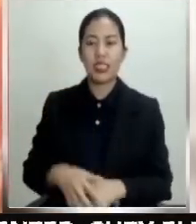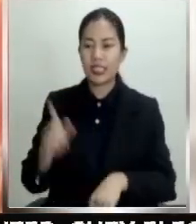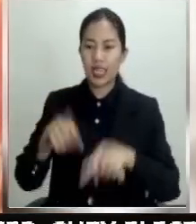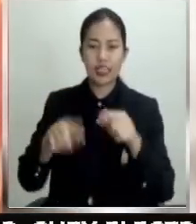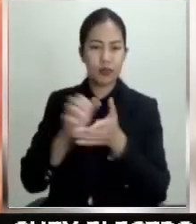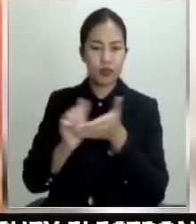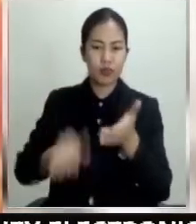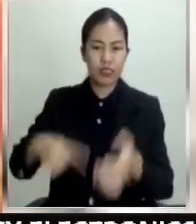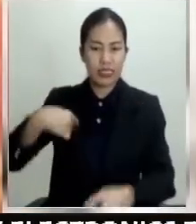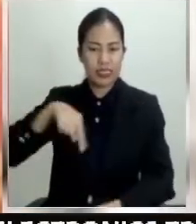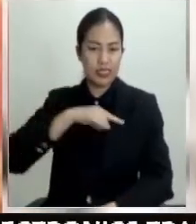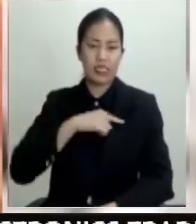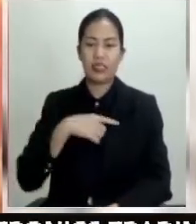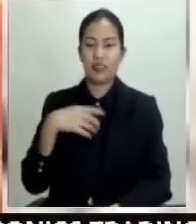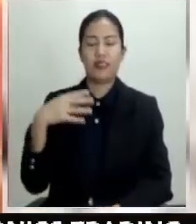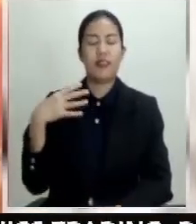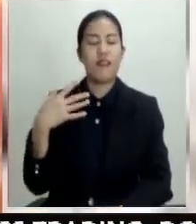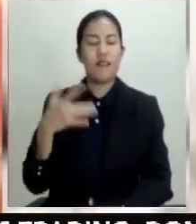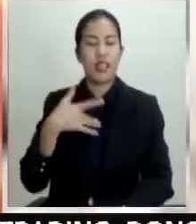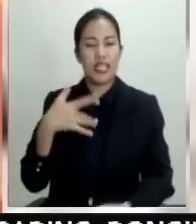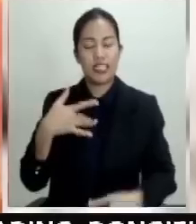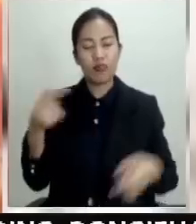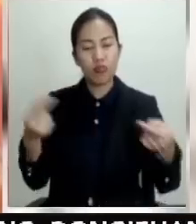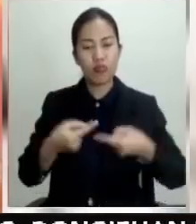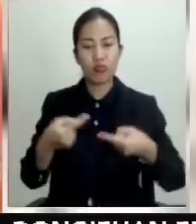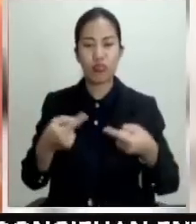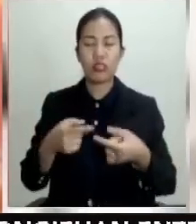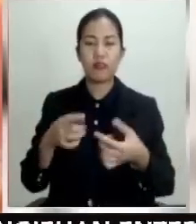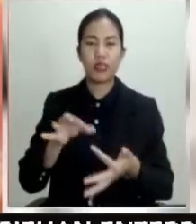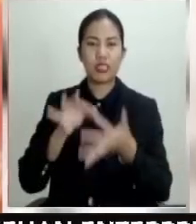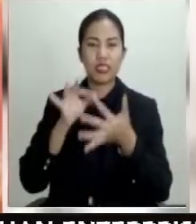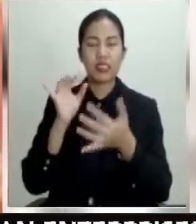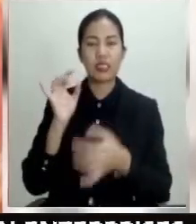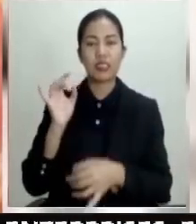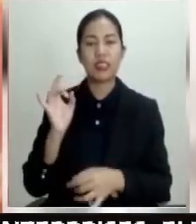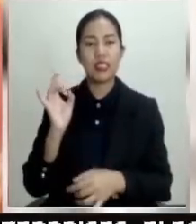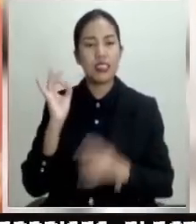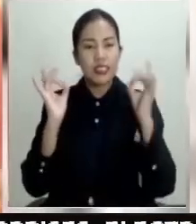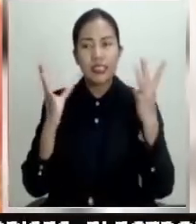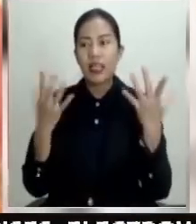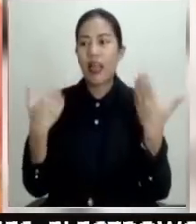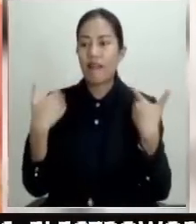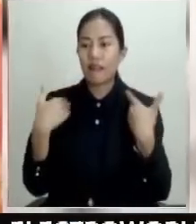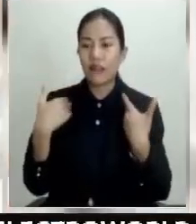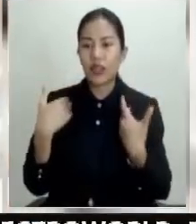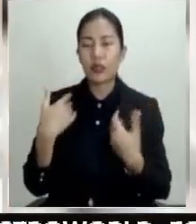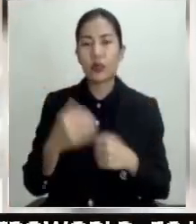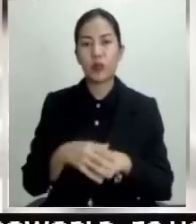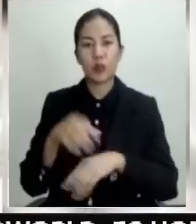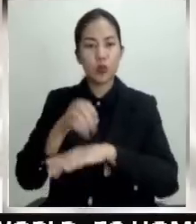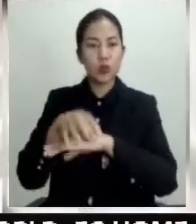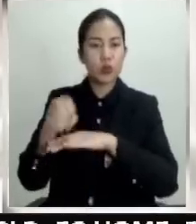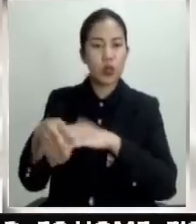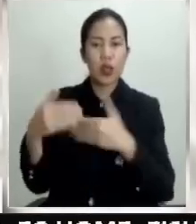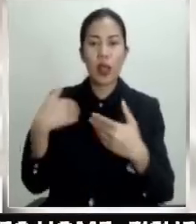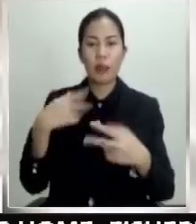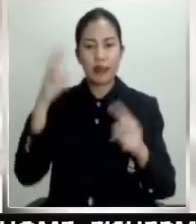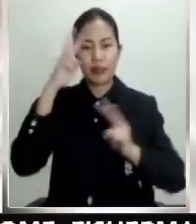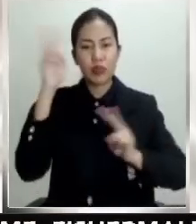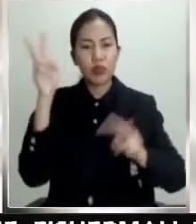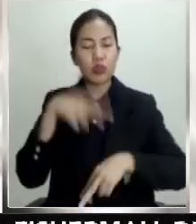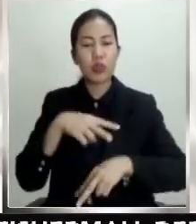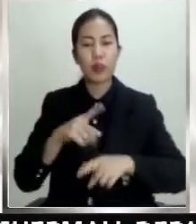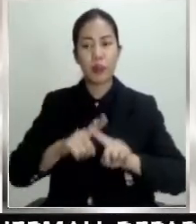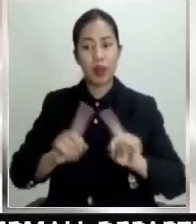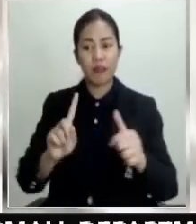way, lalong-lalo na po. At yun nga, may mga naririnig na tayo na nag-recant sila. E nung first time